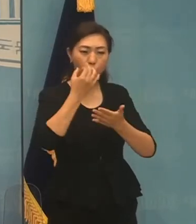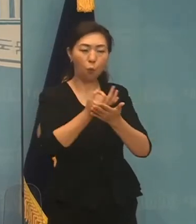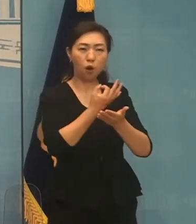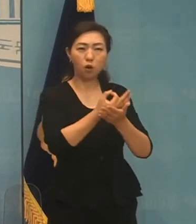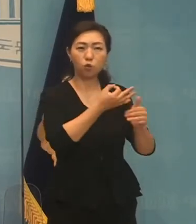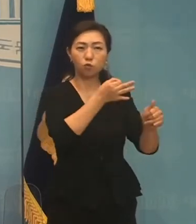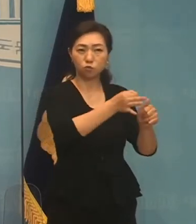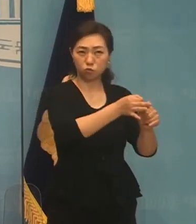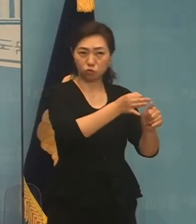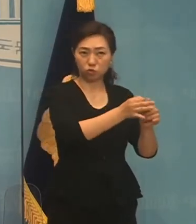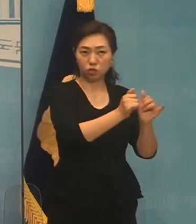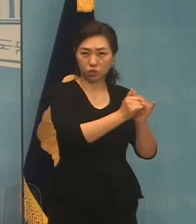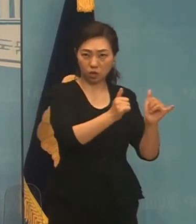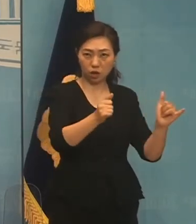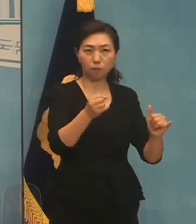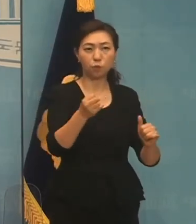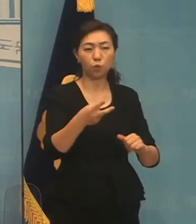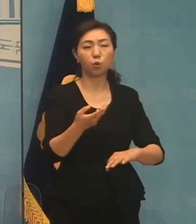외국인,